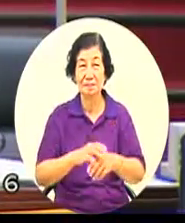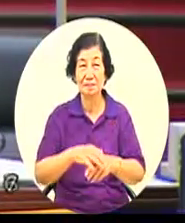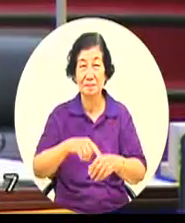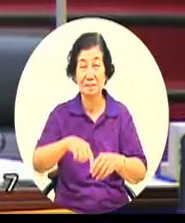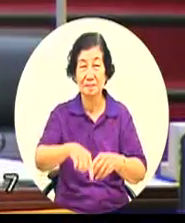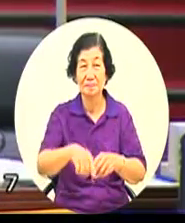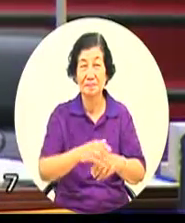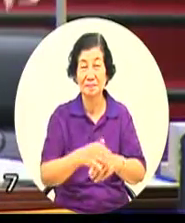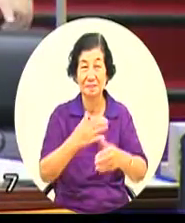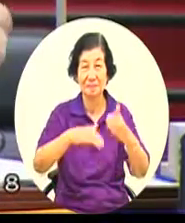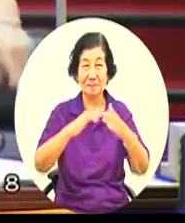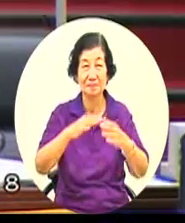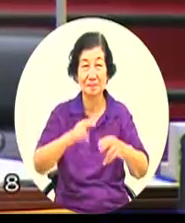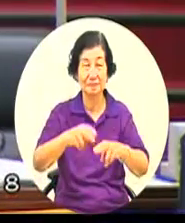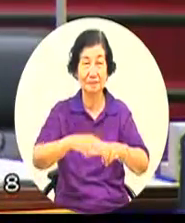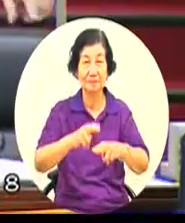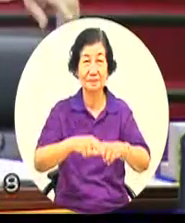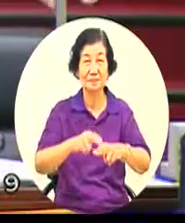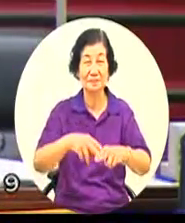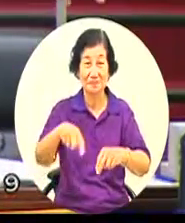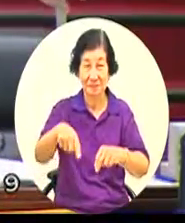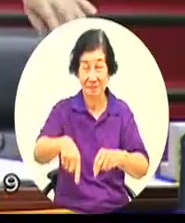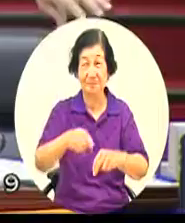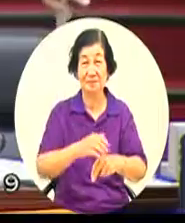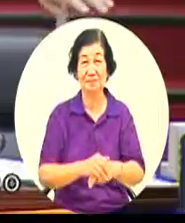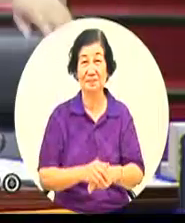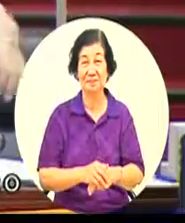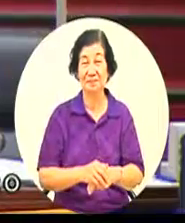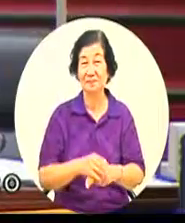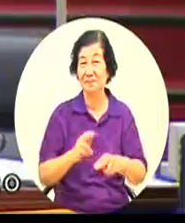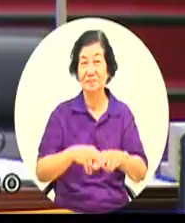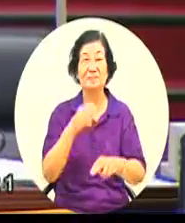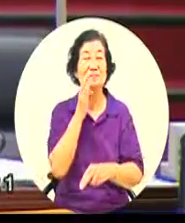拍谁了？来，我没有要问他，他坐那里没有用啊。